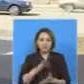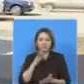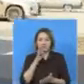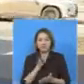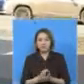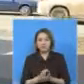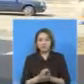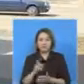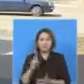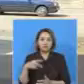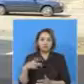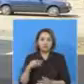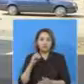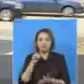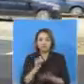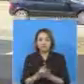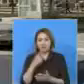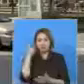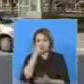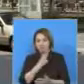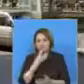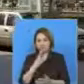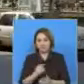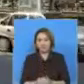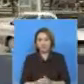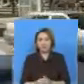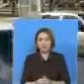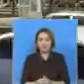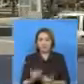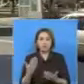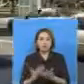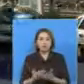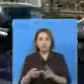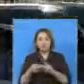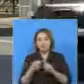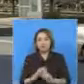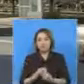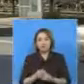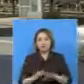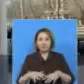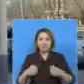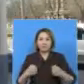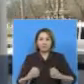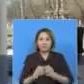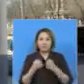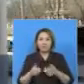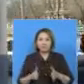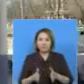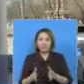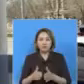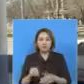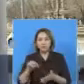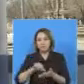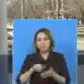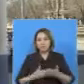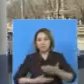административной ответственности 120 должностных и юридических лиц. Кроме того, в связи с увеличением дорожно-транспортных происшествий с